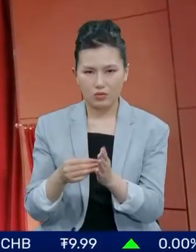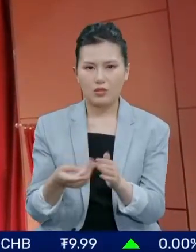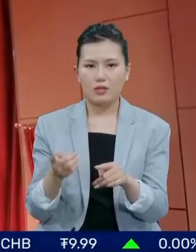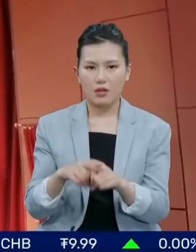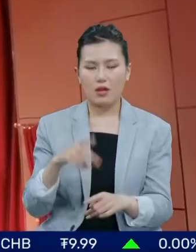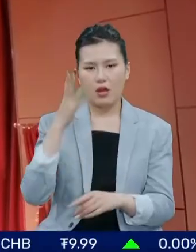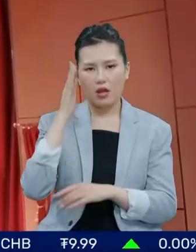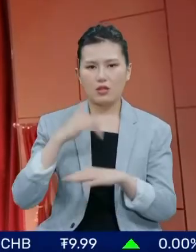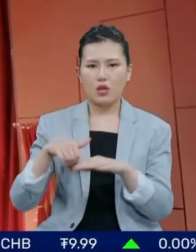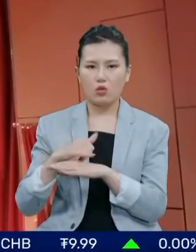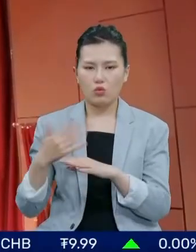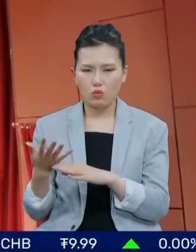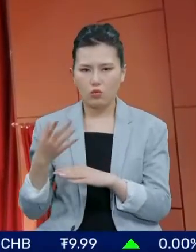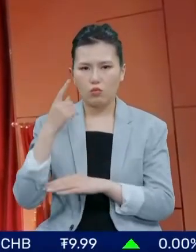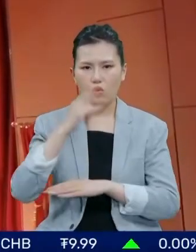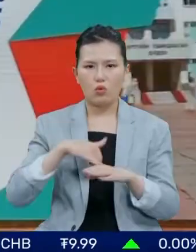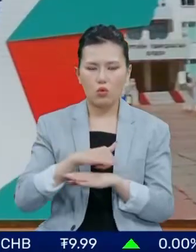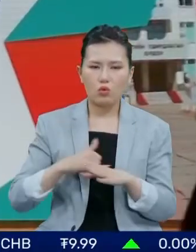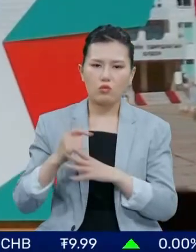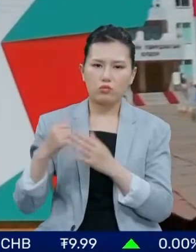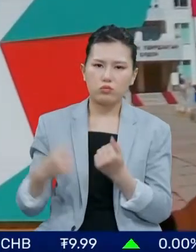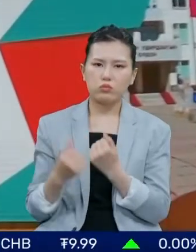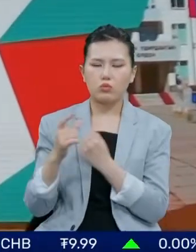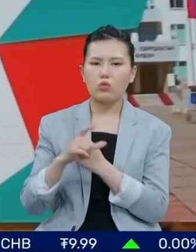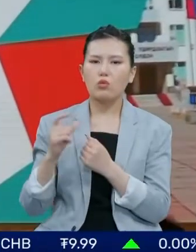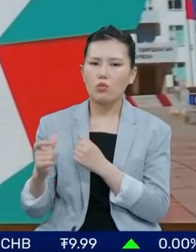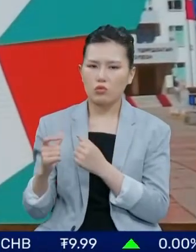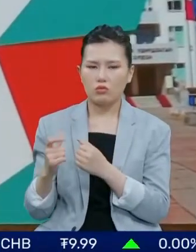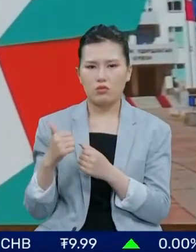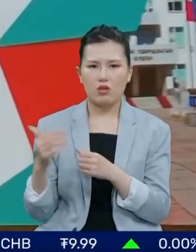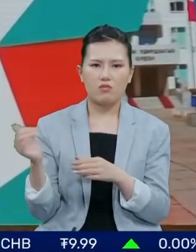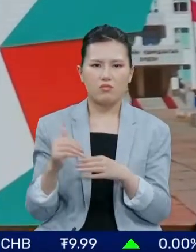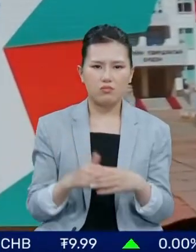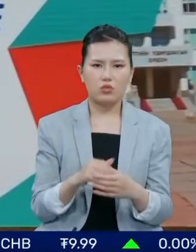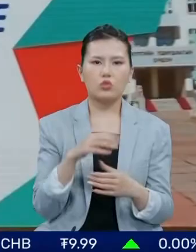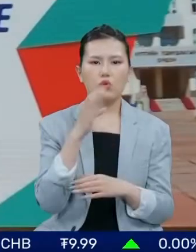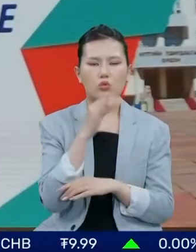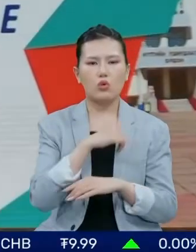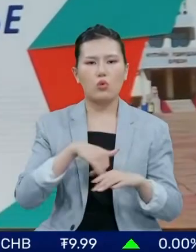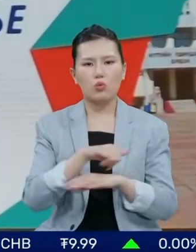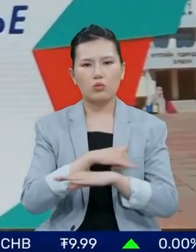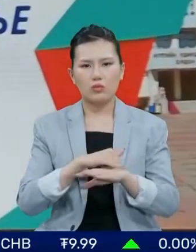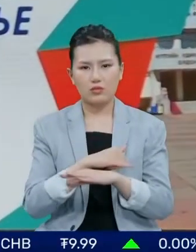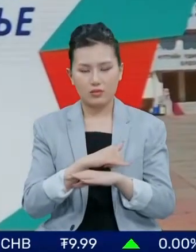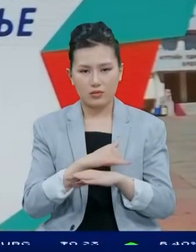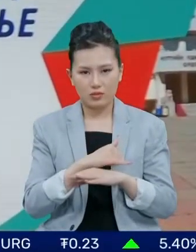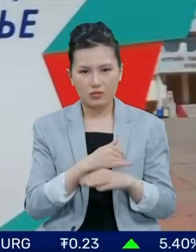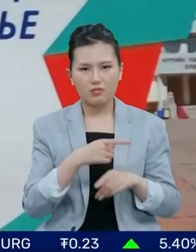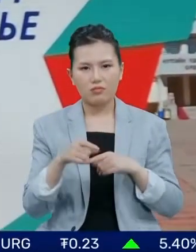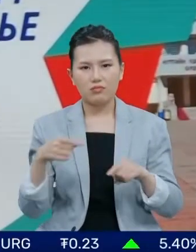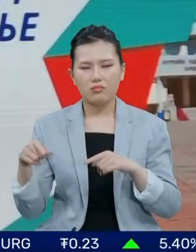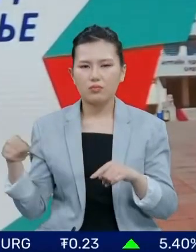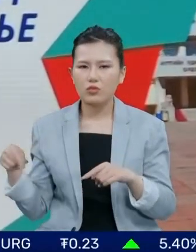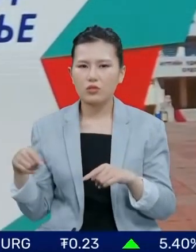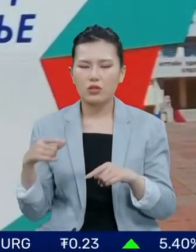хөрөнгө оруулагчид болон төлөөлөгчид оролцсон байгаа. Бүгд найрамдах Солонгос улсын салбарын 18 бизнес эрхлэгч, хөрөнгө